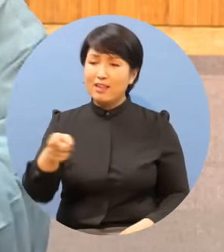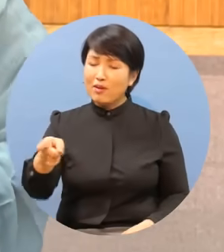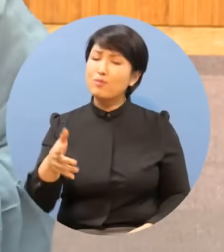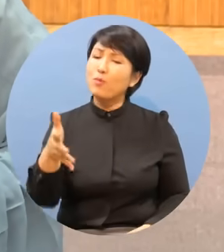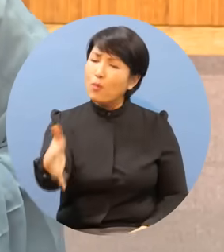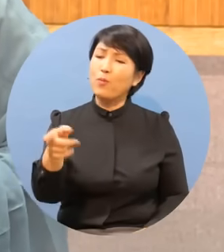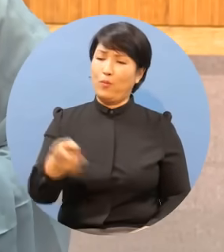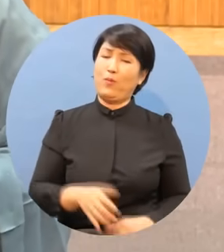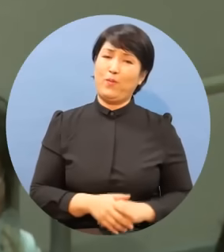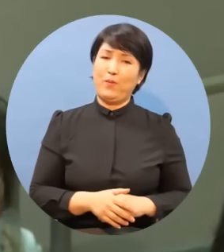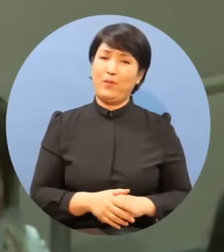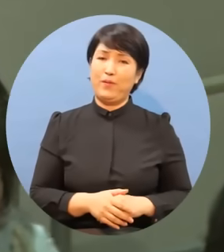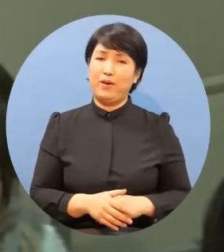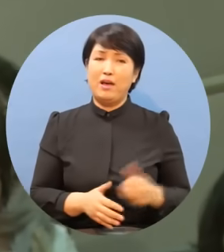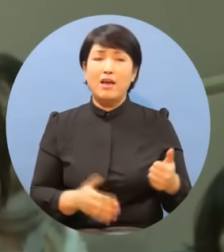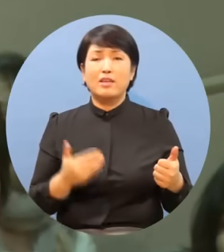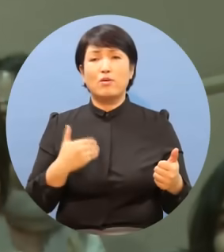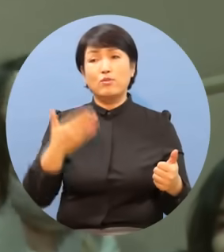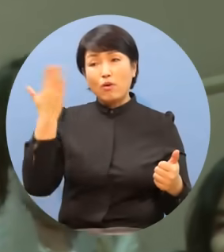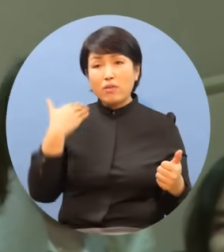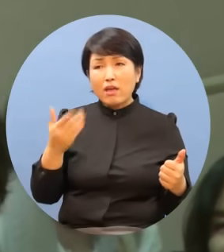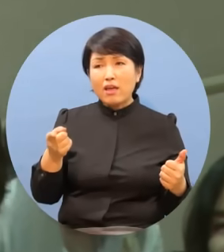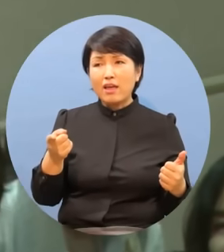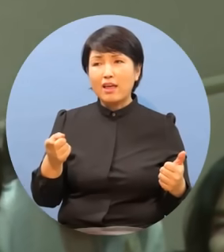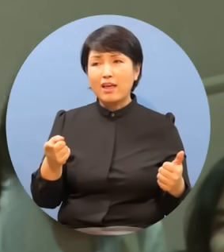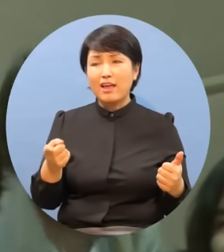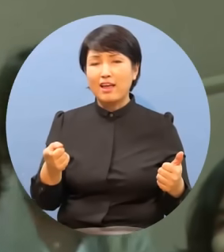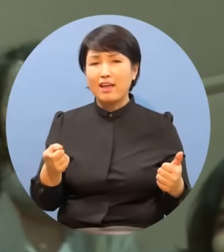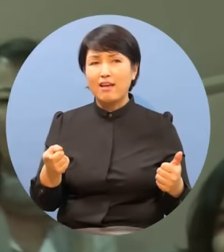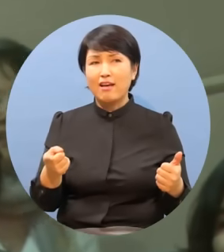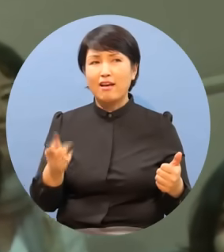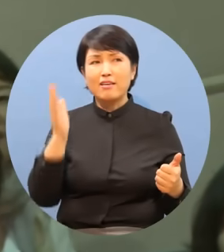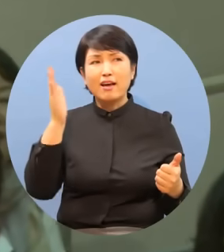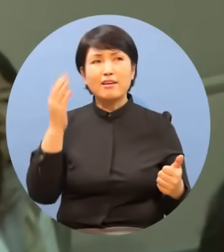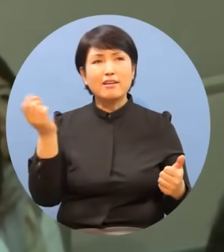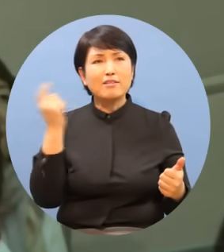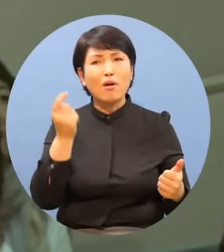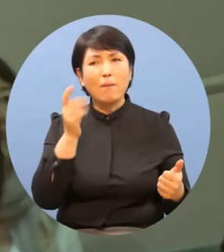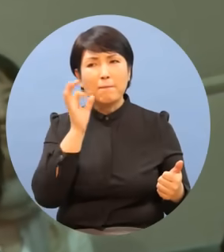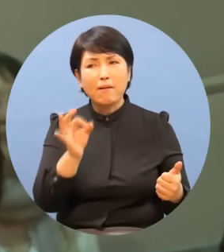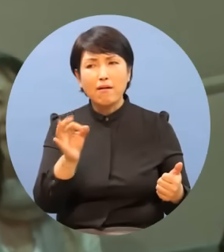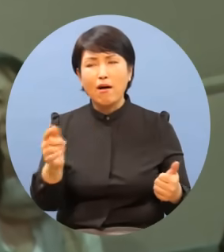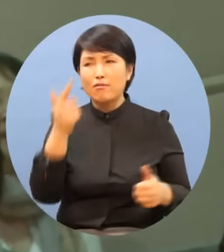그 자기 전공이잖아. 저번에 저기 얘기하시는 거 보니까 훨씬 더 익숙하시던데요.